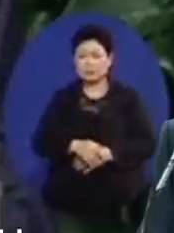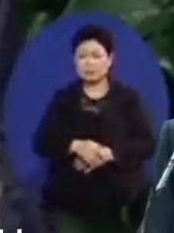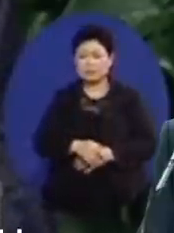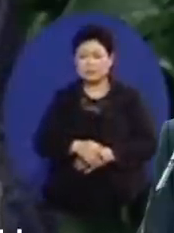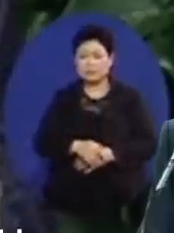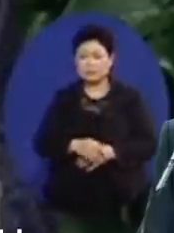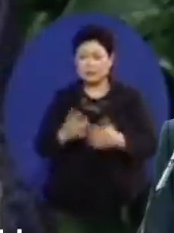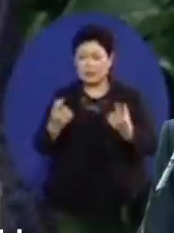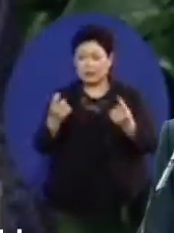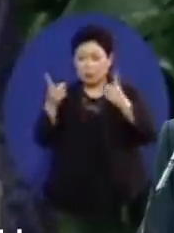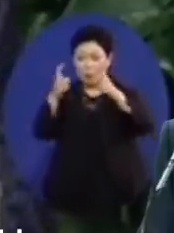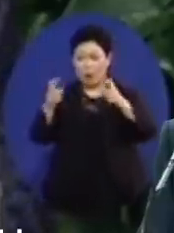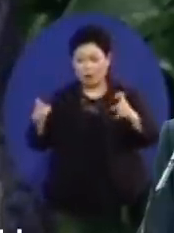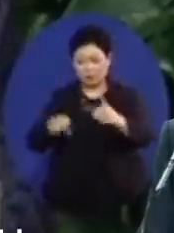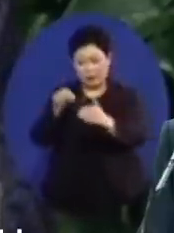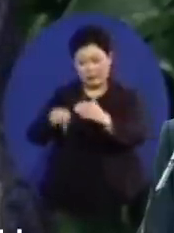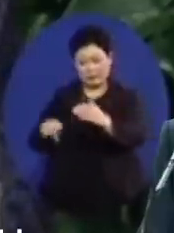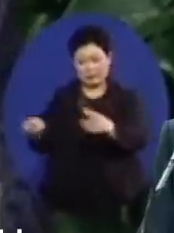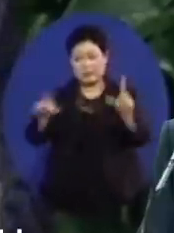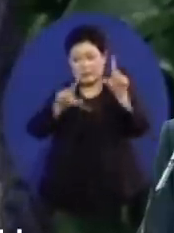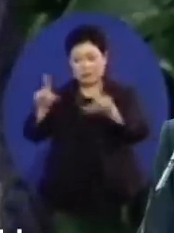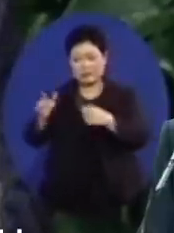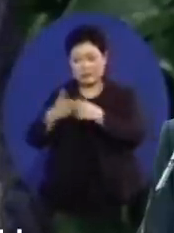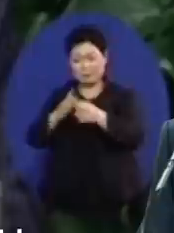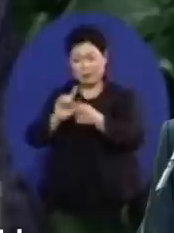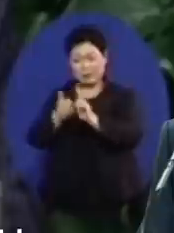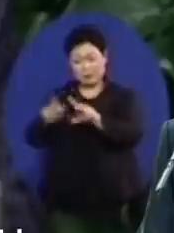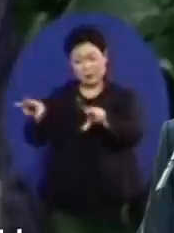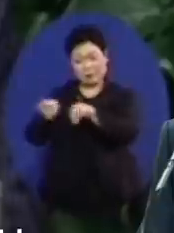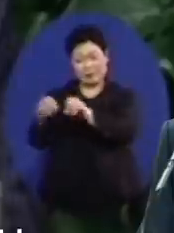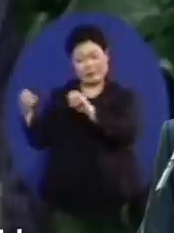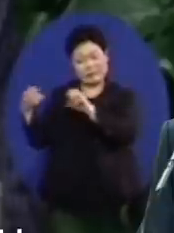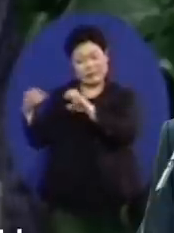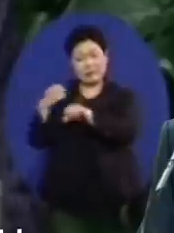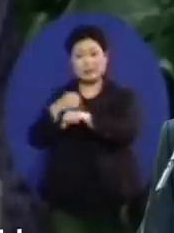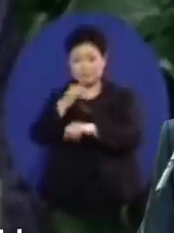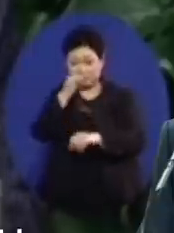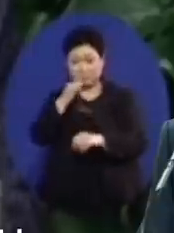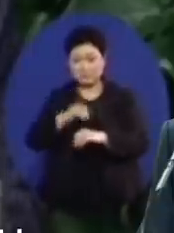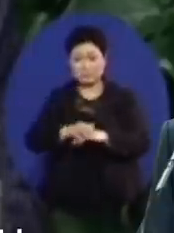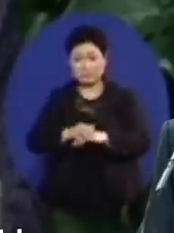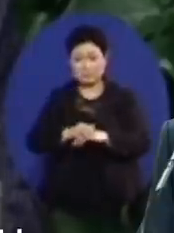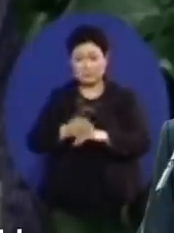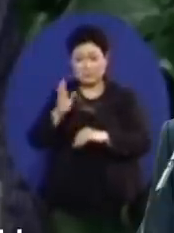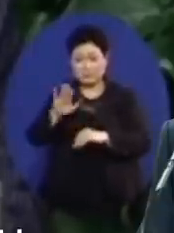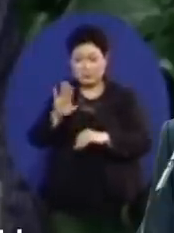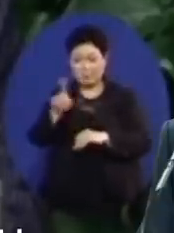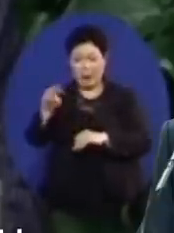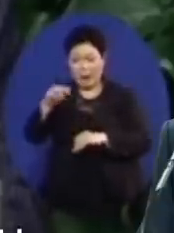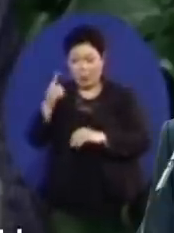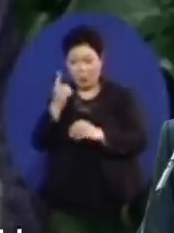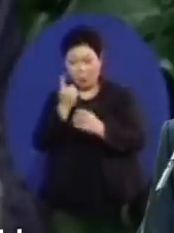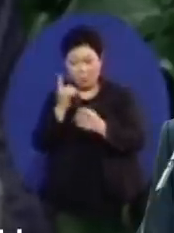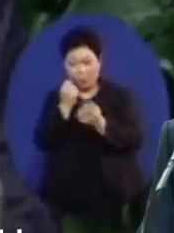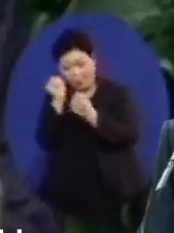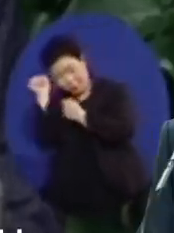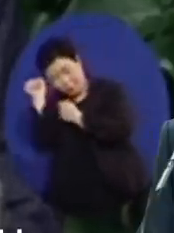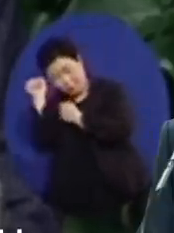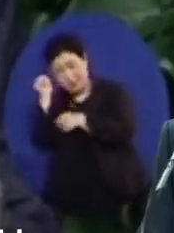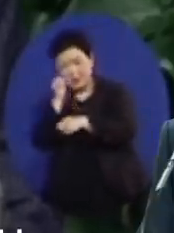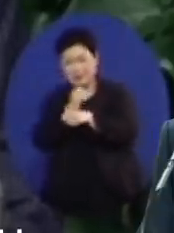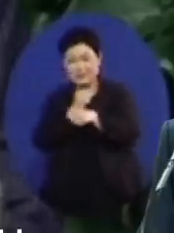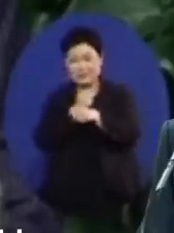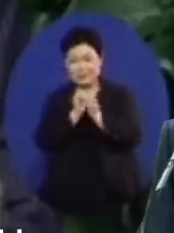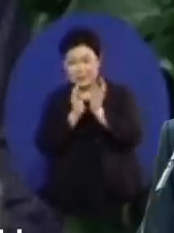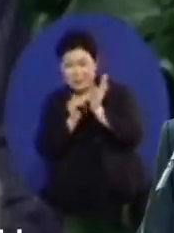같은 왕궁에 있으니까 서로 만나서 이야기를 하게 되잖아요. 그게 바로 눈을 피해서 서로